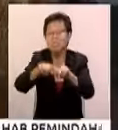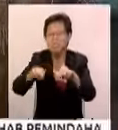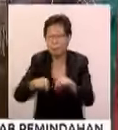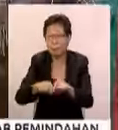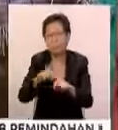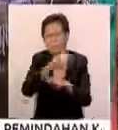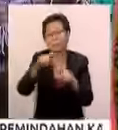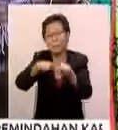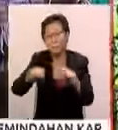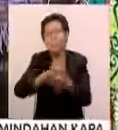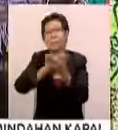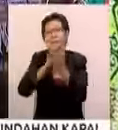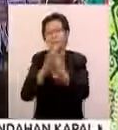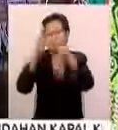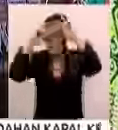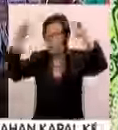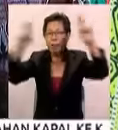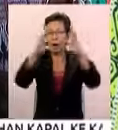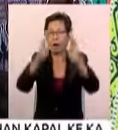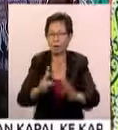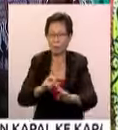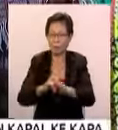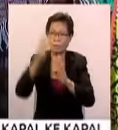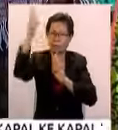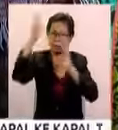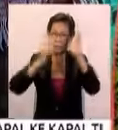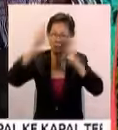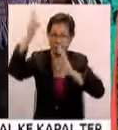kepada keharmonian kaum di negara ini.